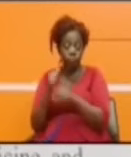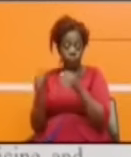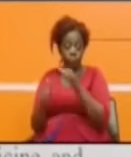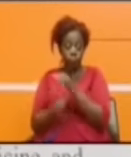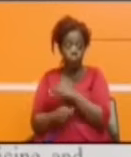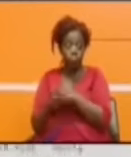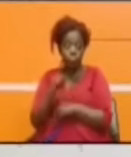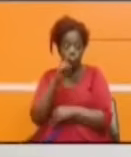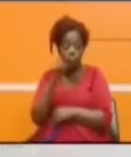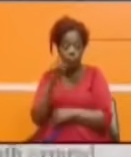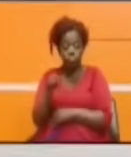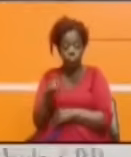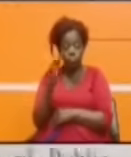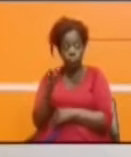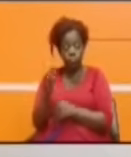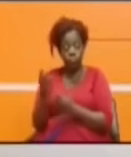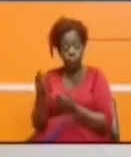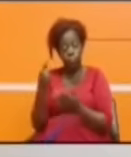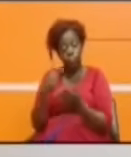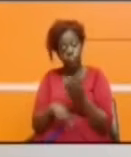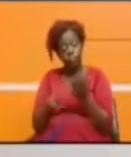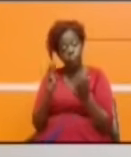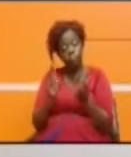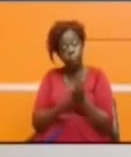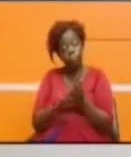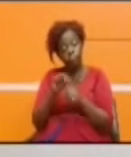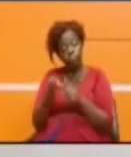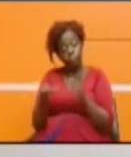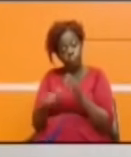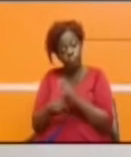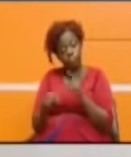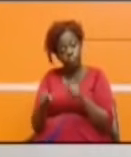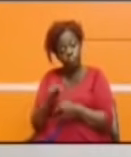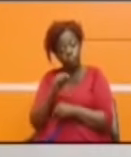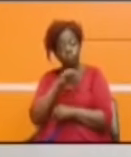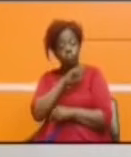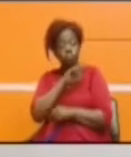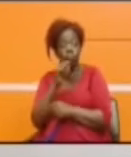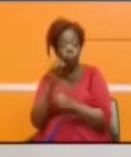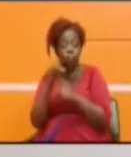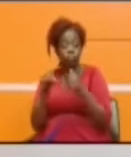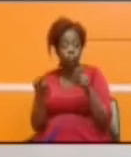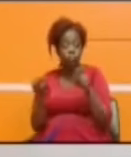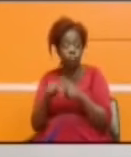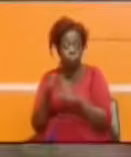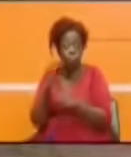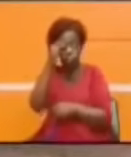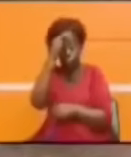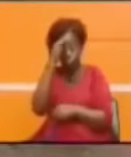bya ssaabaminisita baliko ebibazuula ku nsonga ezaali zeemulukunyizibwako omwali ey'okuba nti